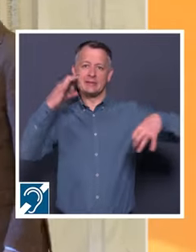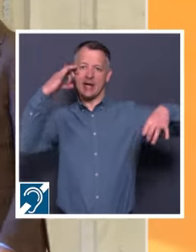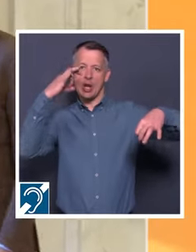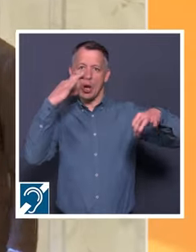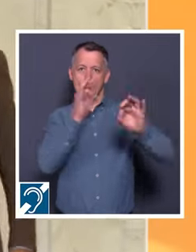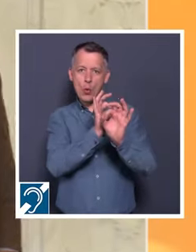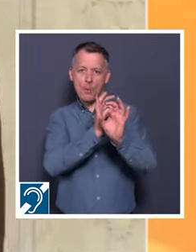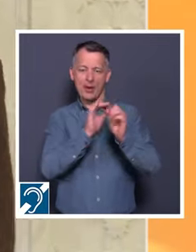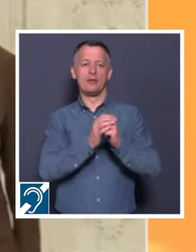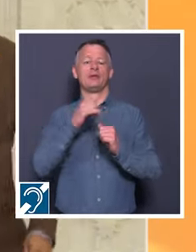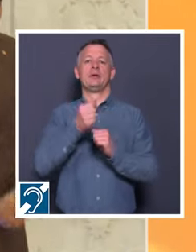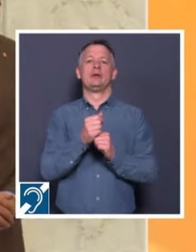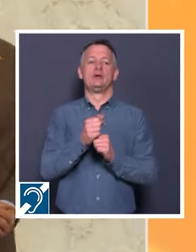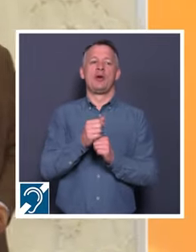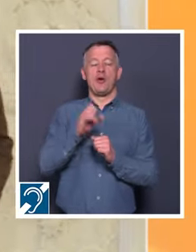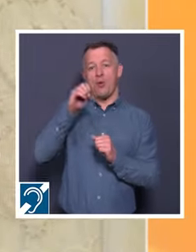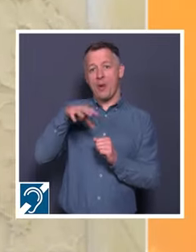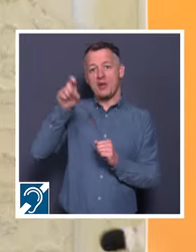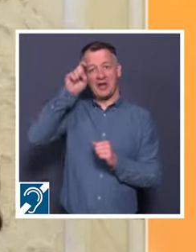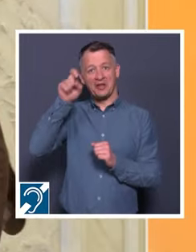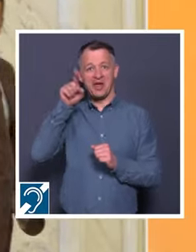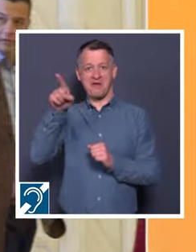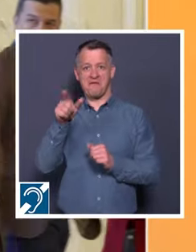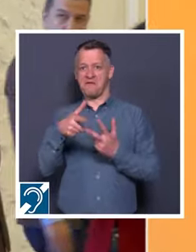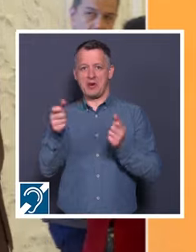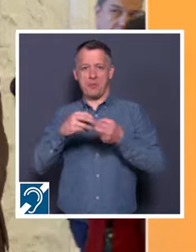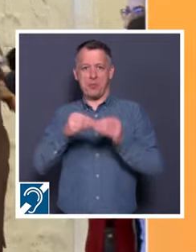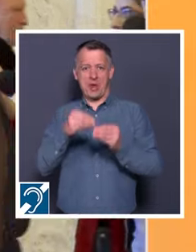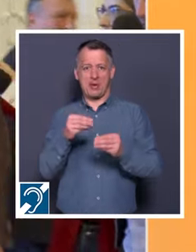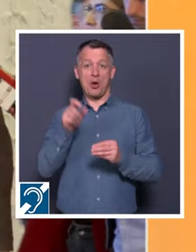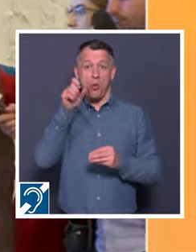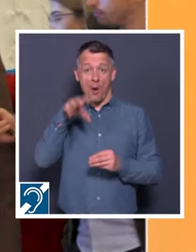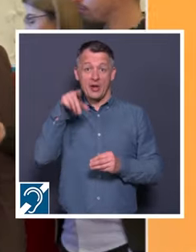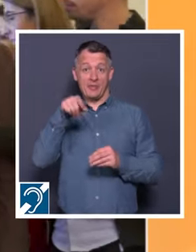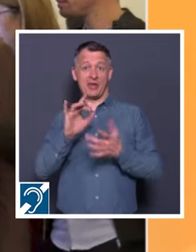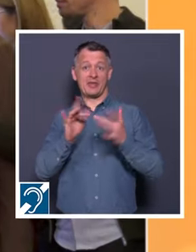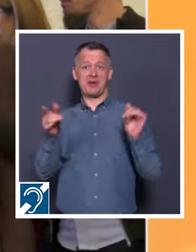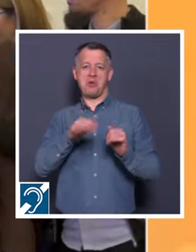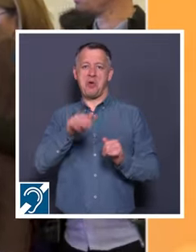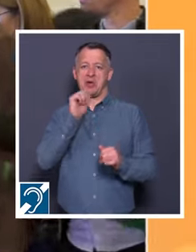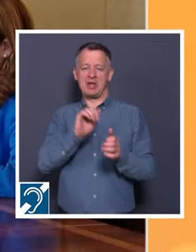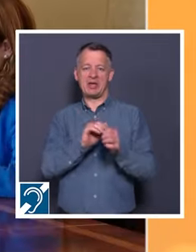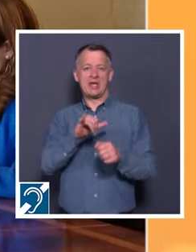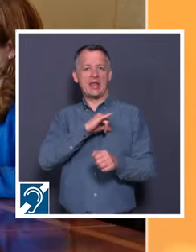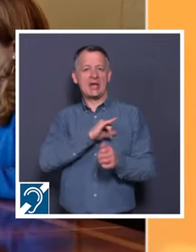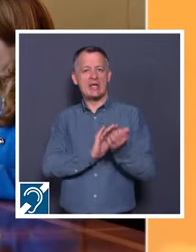că ea este fără pată și că oamenii aia care comunică pe internet n-au niciun interes ascuns așa